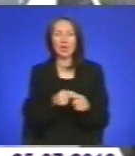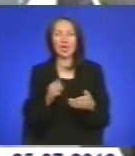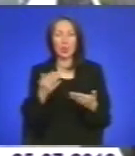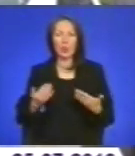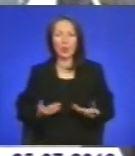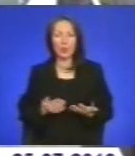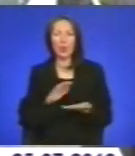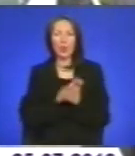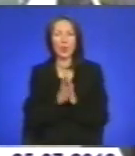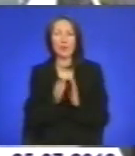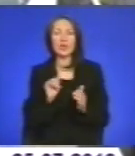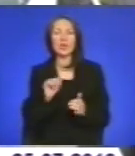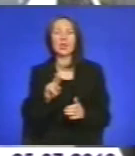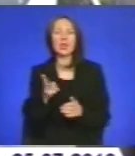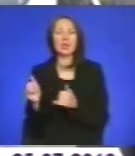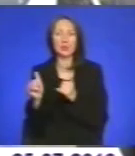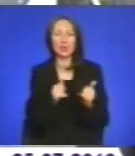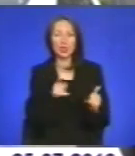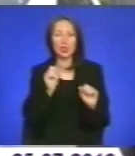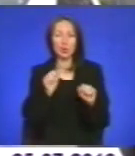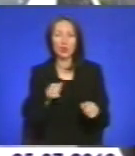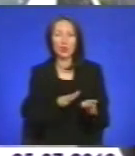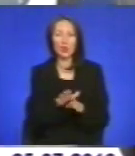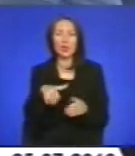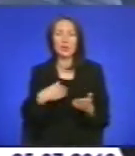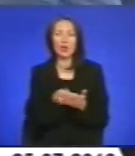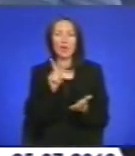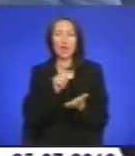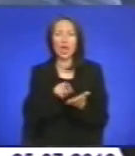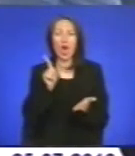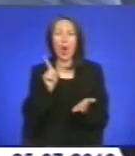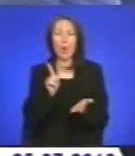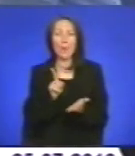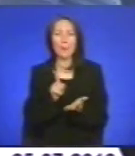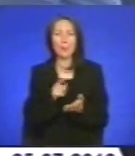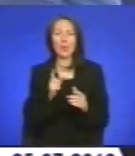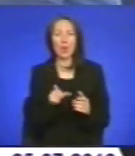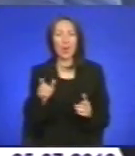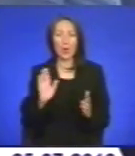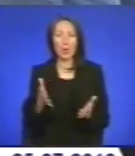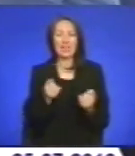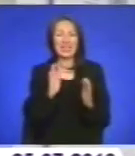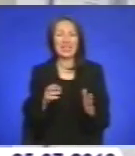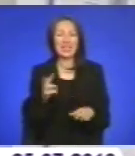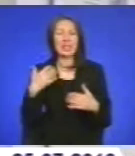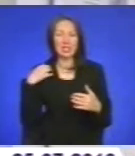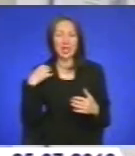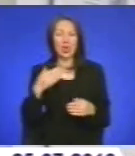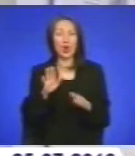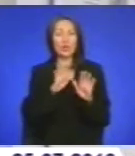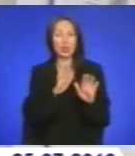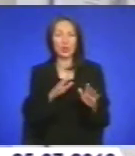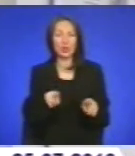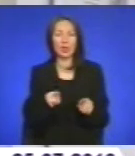забезпечені, чи можуть вони виконувати свої функціональні обов'язки. Громадян буде приймати не лише начальник управління, але і його заступники